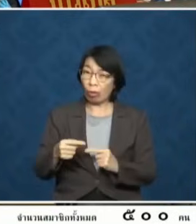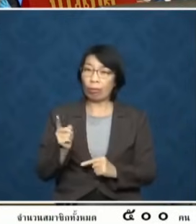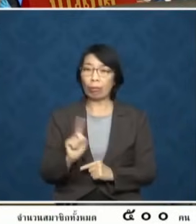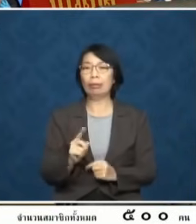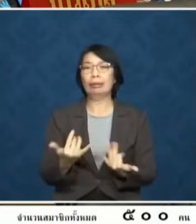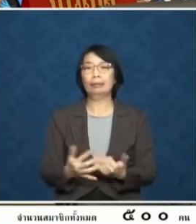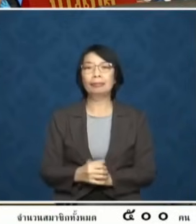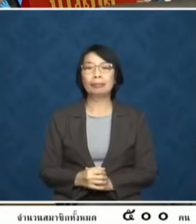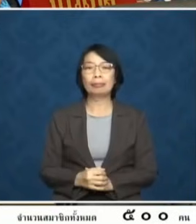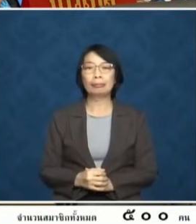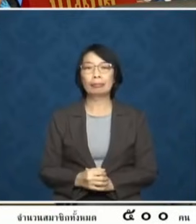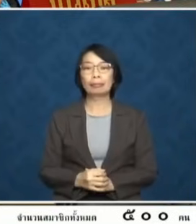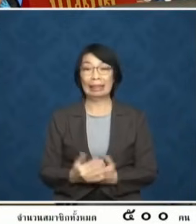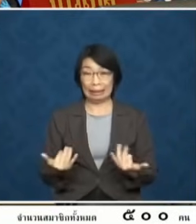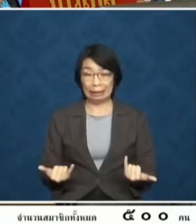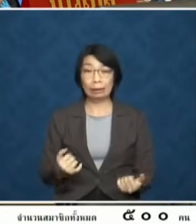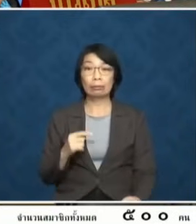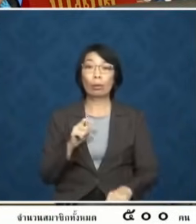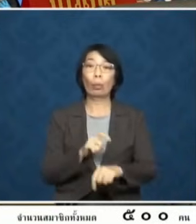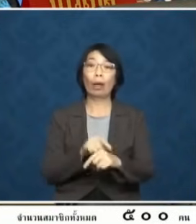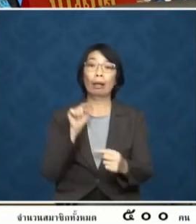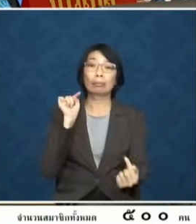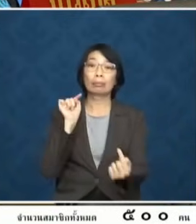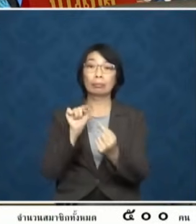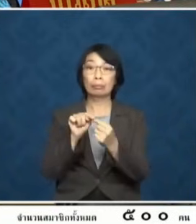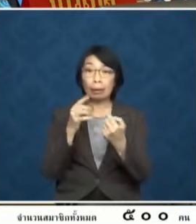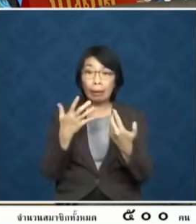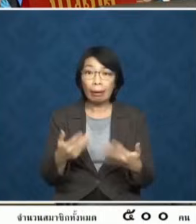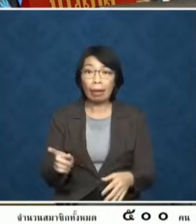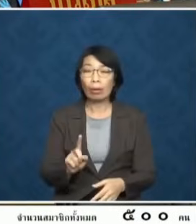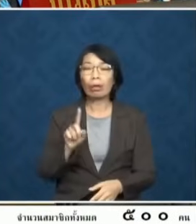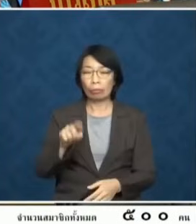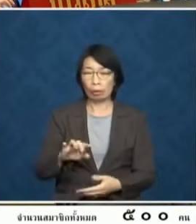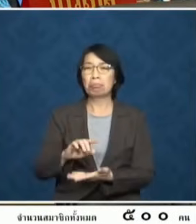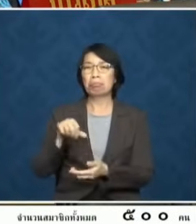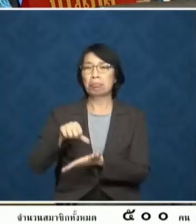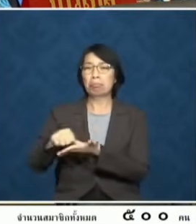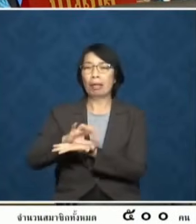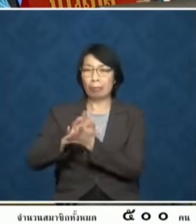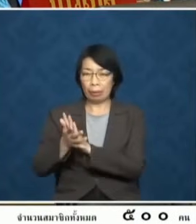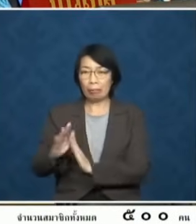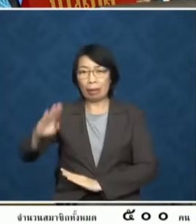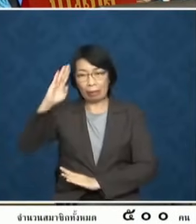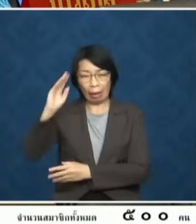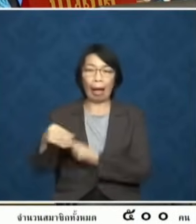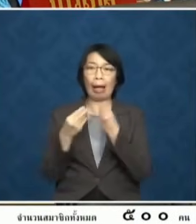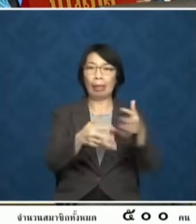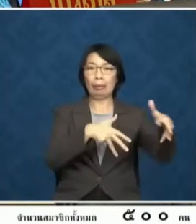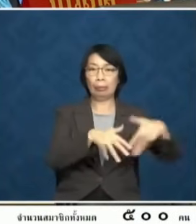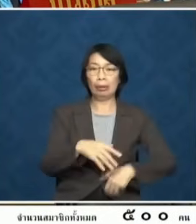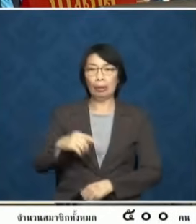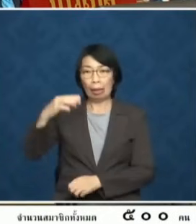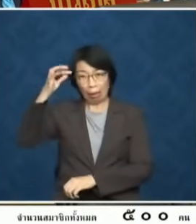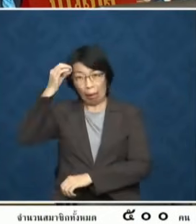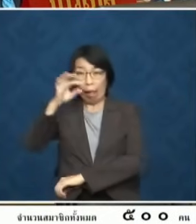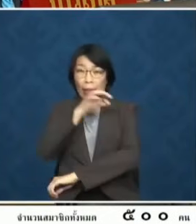ไม่และมันถึงเวลาหรือยังที่เราต้องปฏิรูปกองทัพคืนทหารให้ประชาชนคืนนายพลกลับไปทำงาน